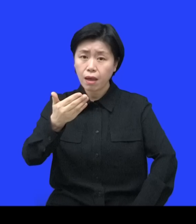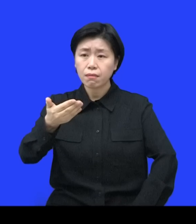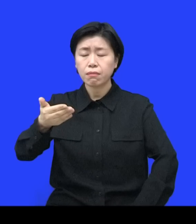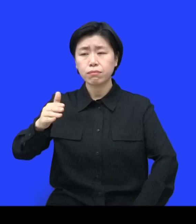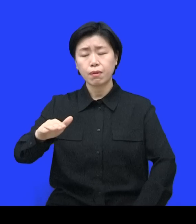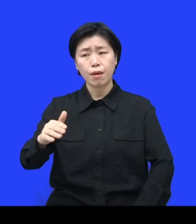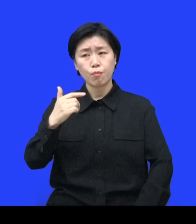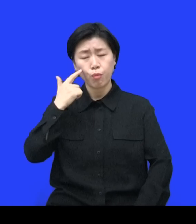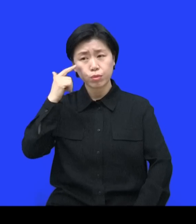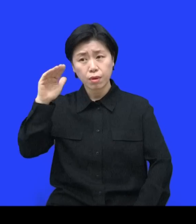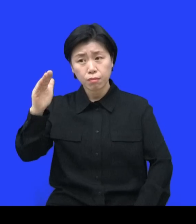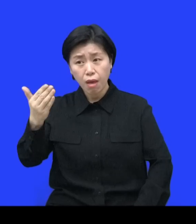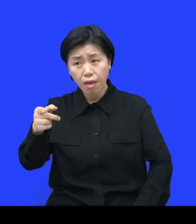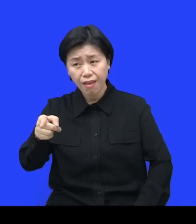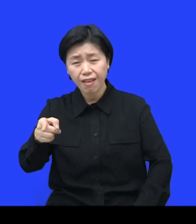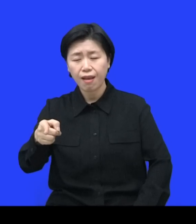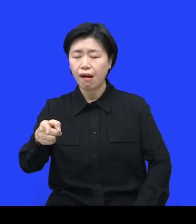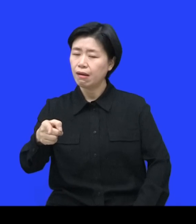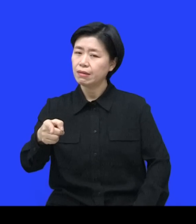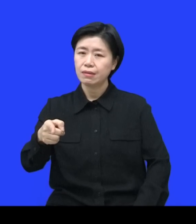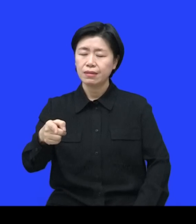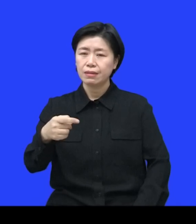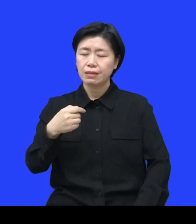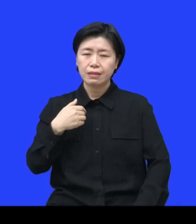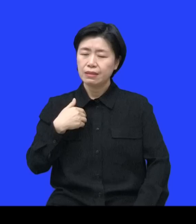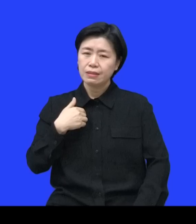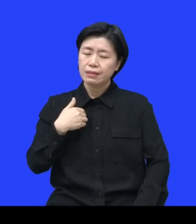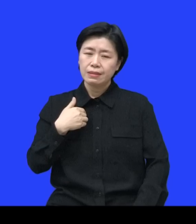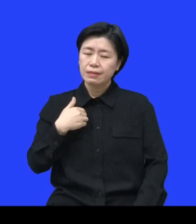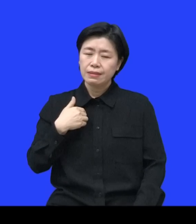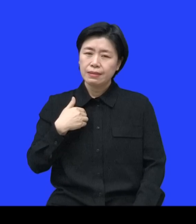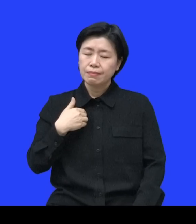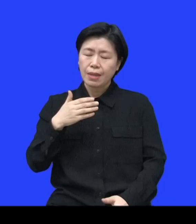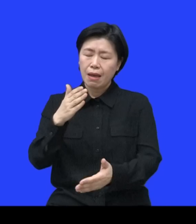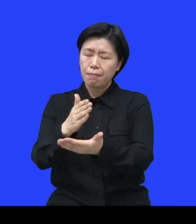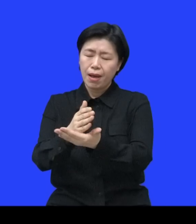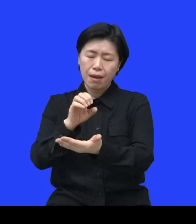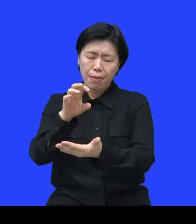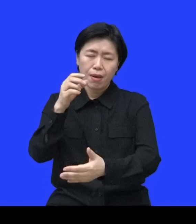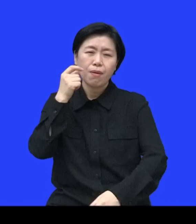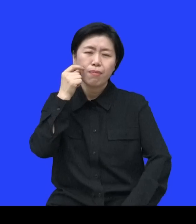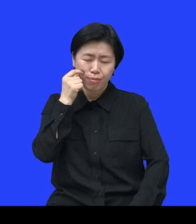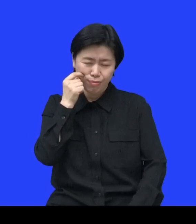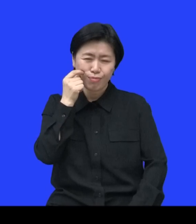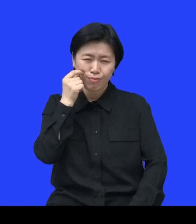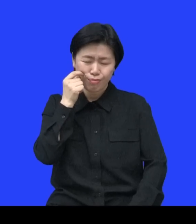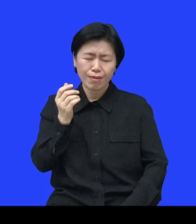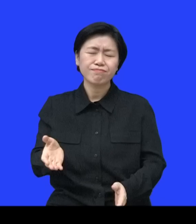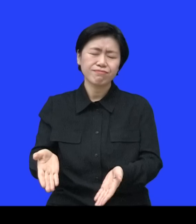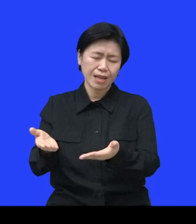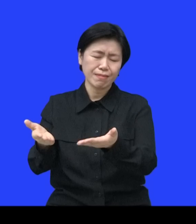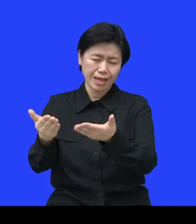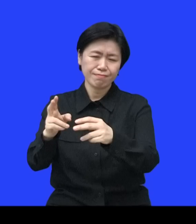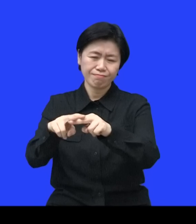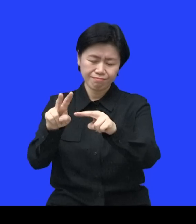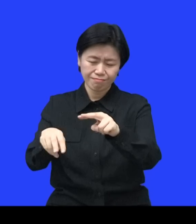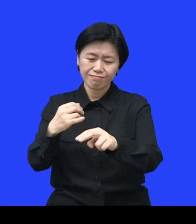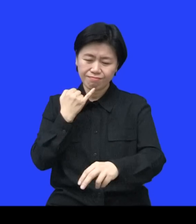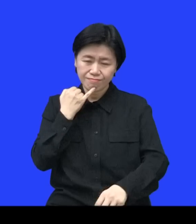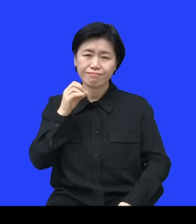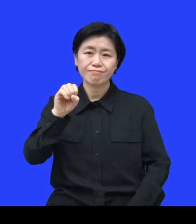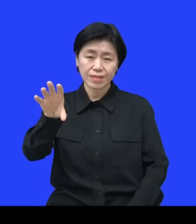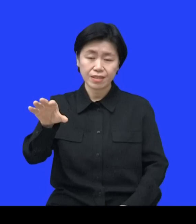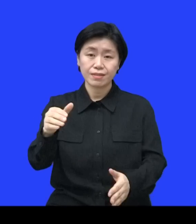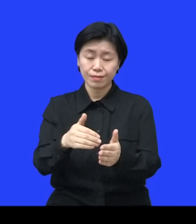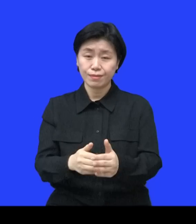어쩌겠냐. 할 말이 없다는 거예요. 네가 목사 되겠다고 하는데 어쩔 수 없다. 잘 가라. 그래서 굉장히 제가